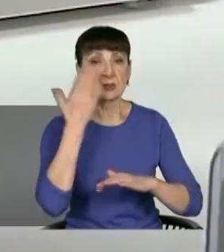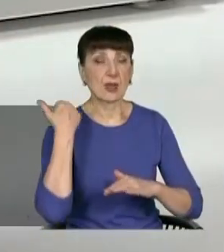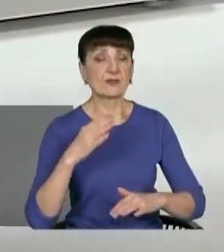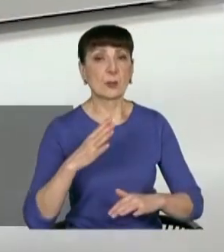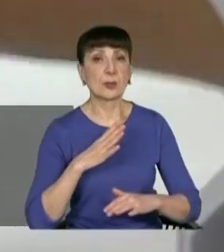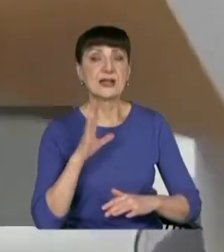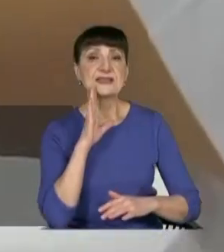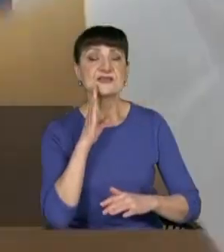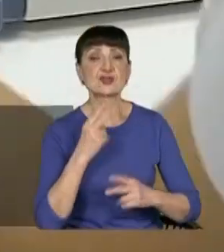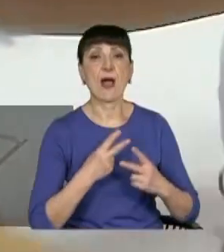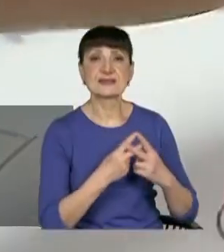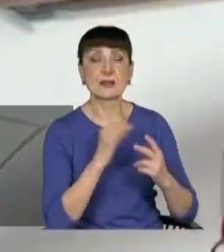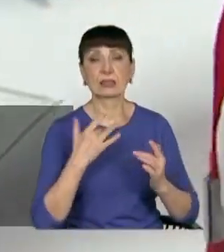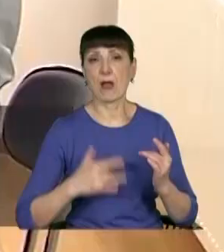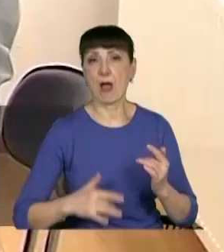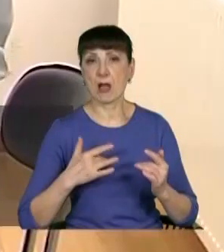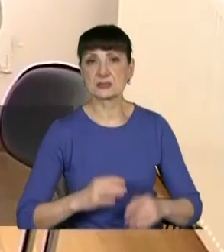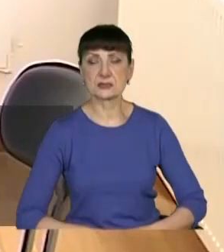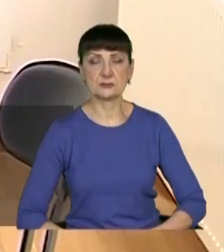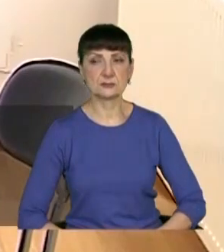стали жительницы Астаны и Тараза.